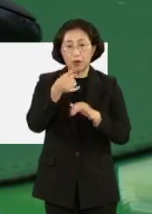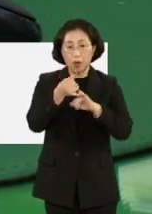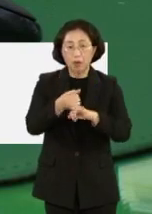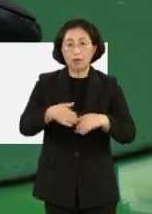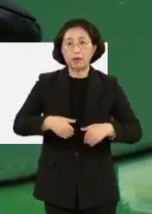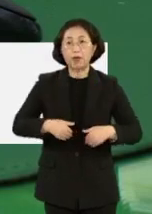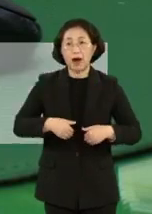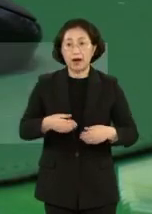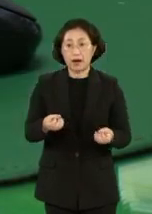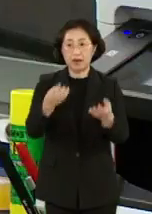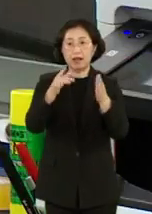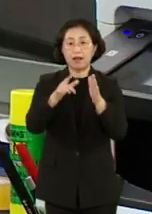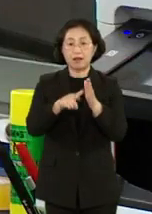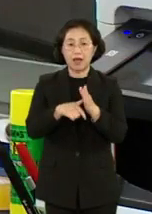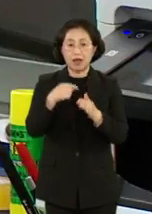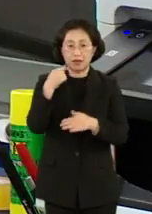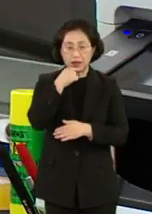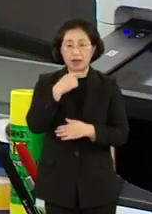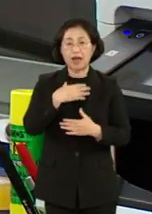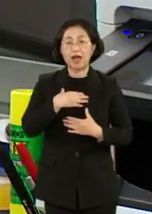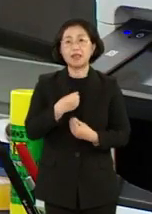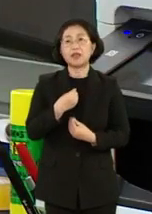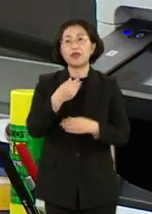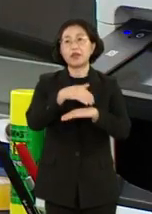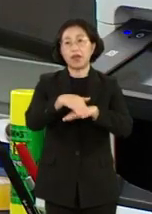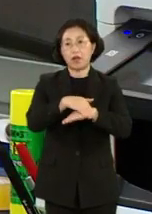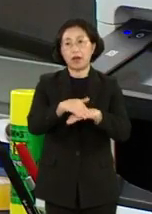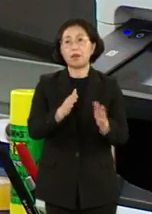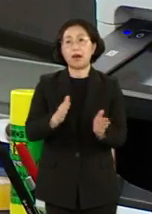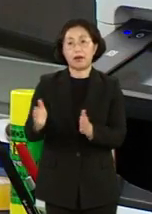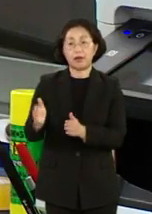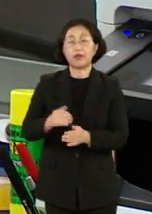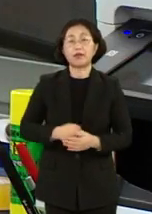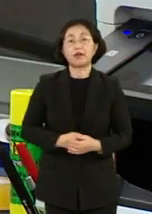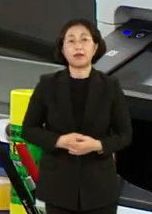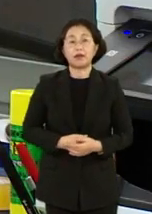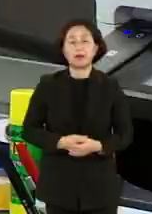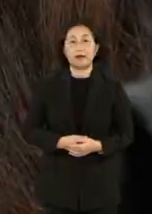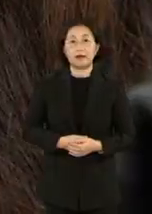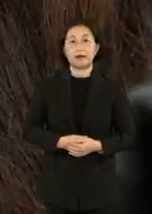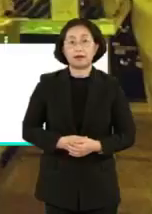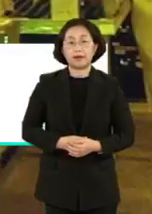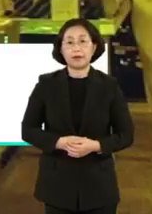행사를 진행하더라도 철저한 안전 대책을 마련하기로 했습니다.